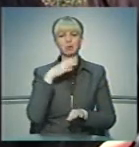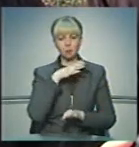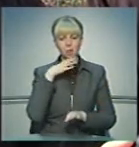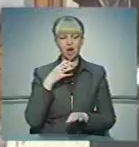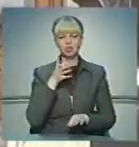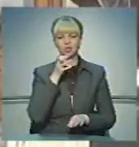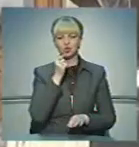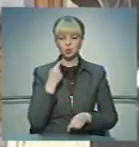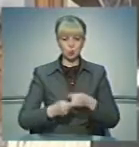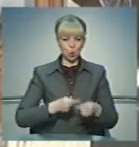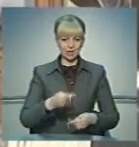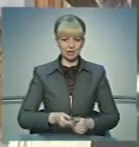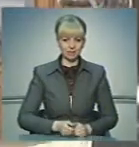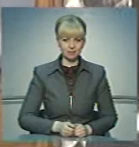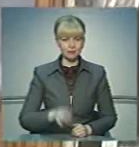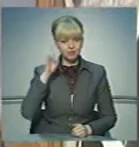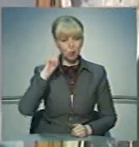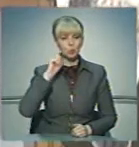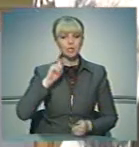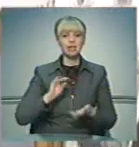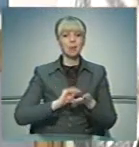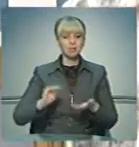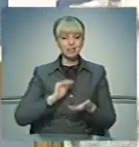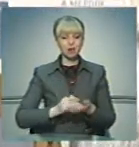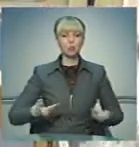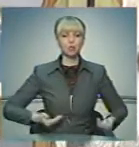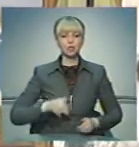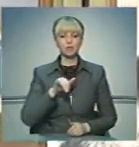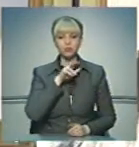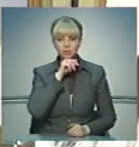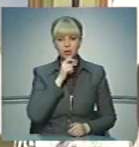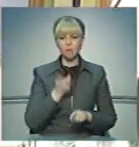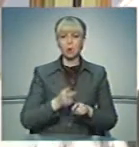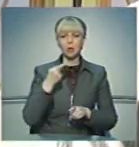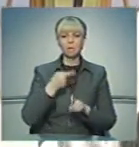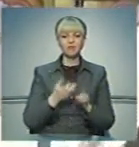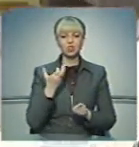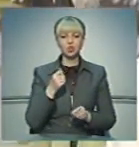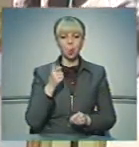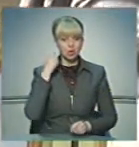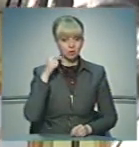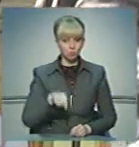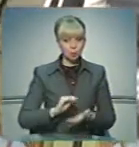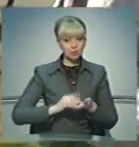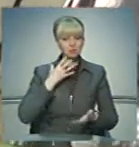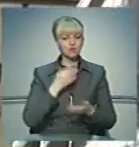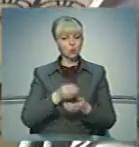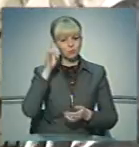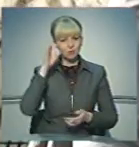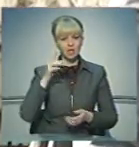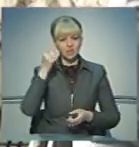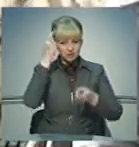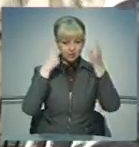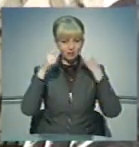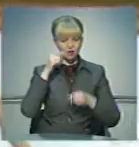багато століть. Видатна українська письменниця прожила в Чернівцях понад півстоліття. Тут написала свої найвідоміші